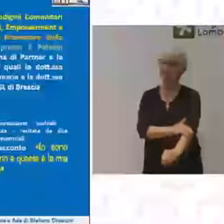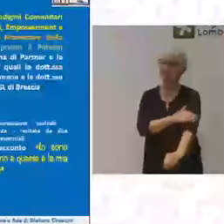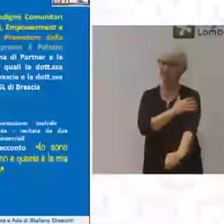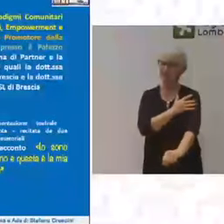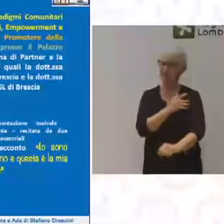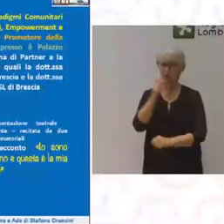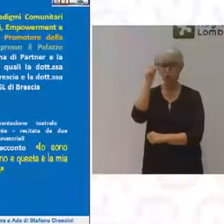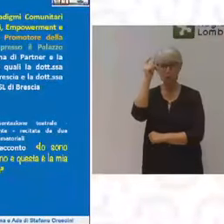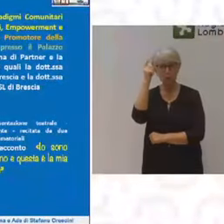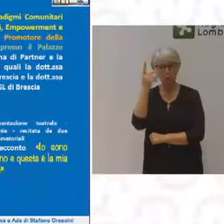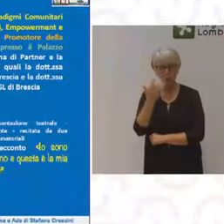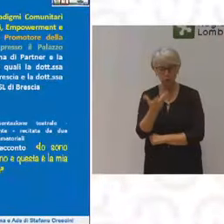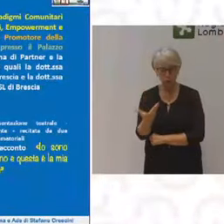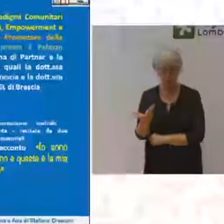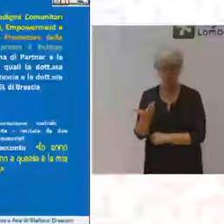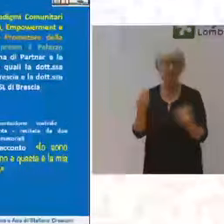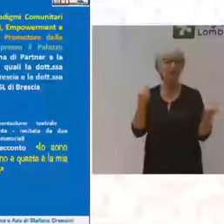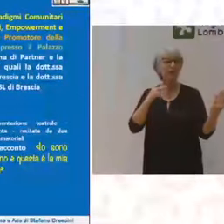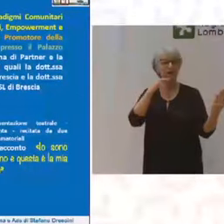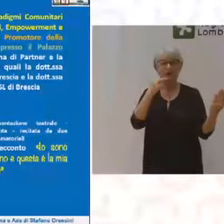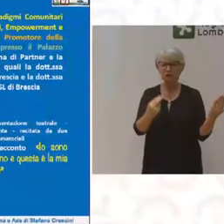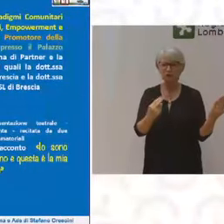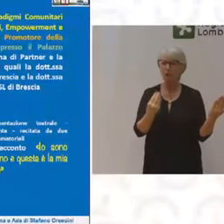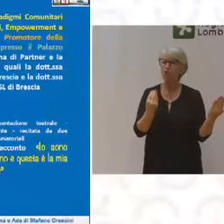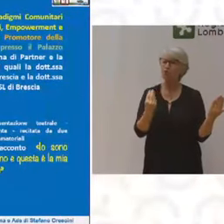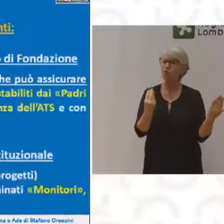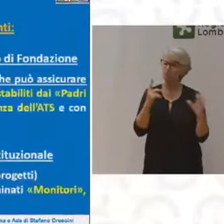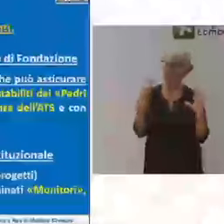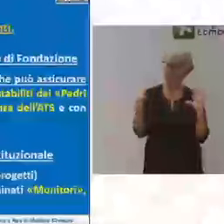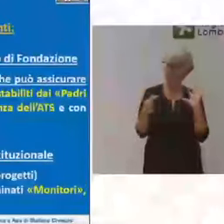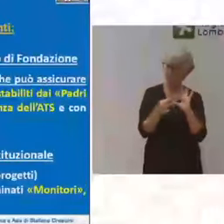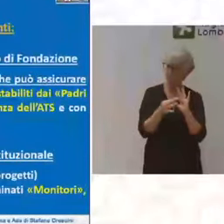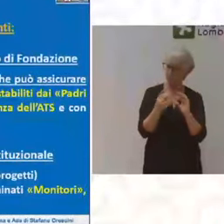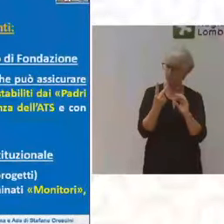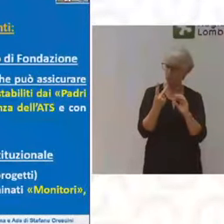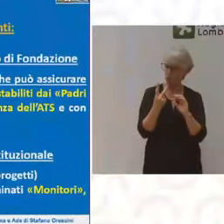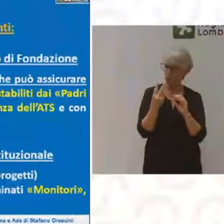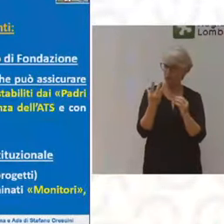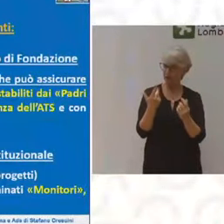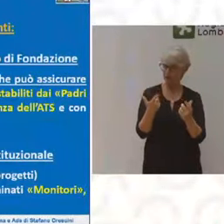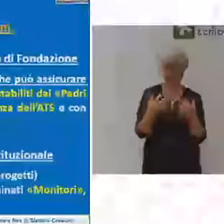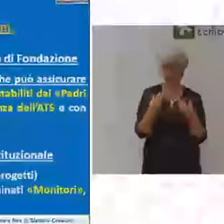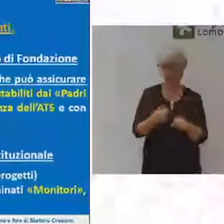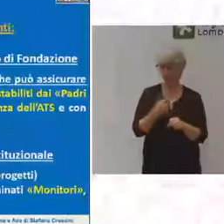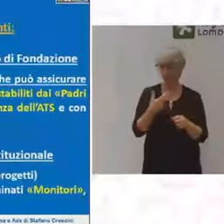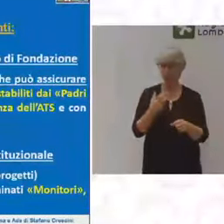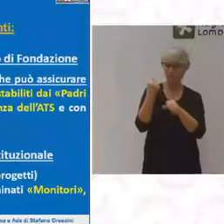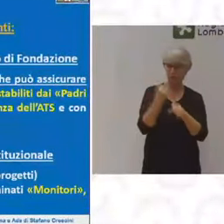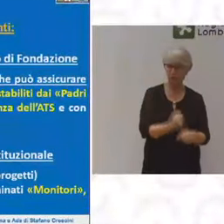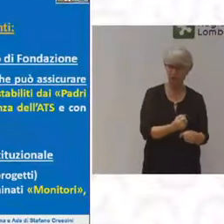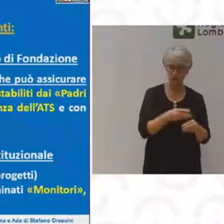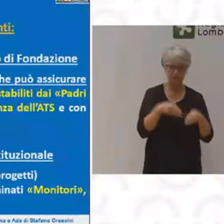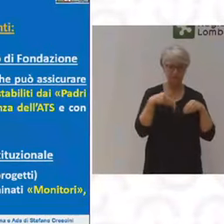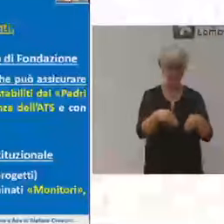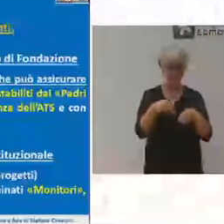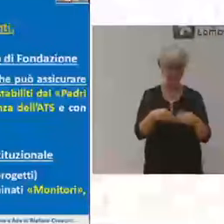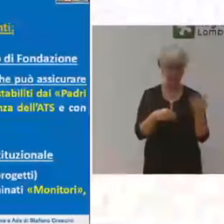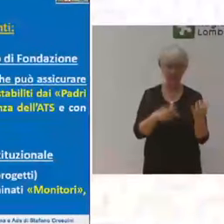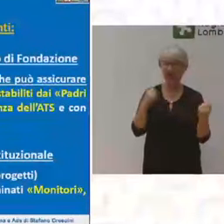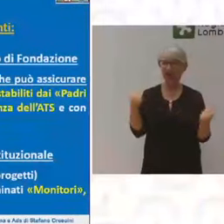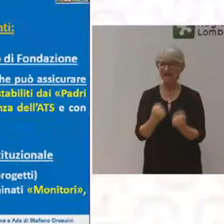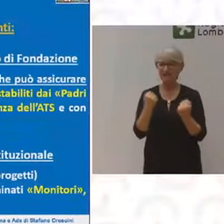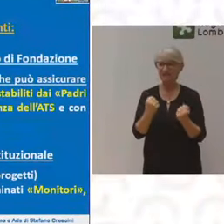culturale. Poi la risposta è stata la combinazione di 2 elementi, la fondazione di partecipazione e l'attività